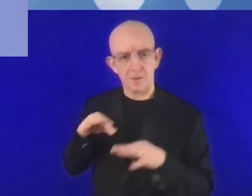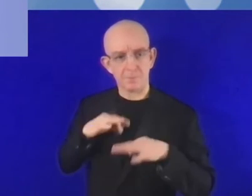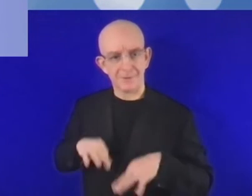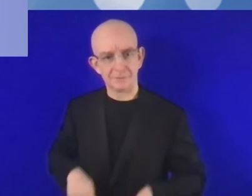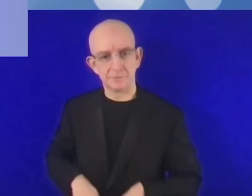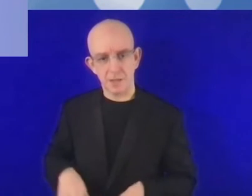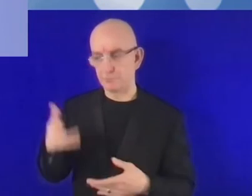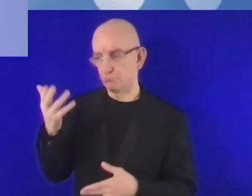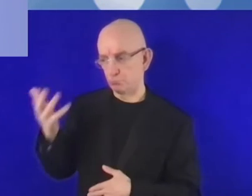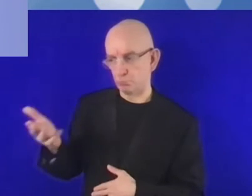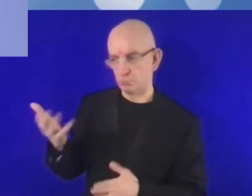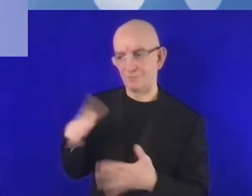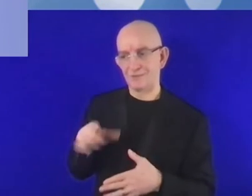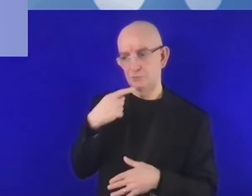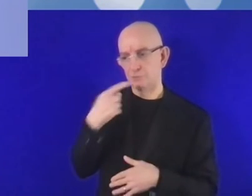момент